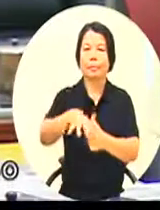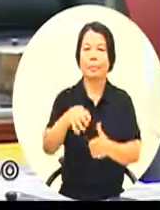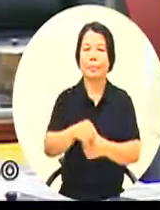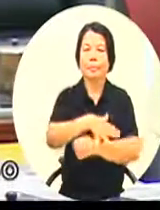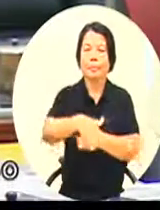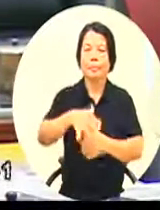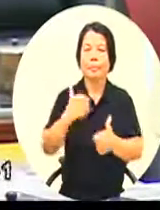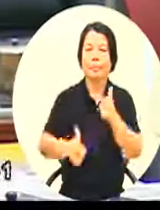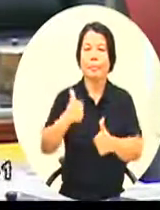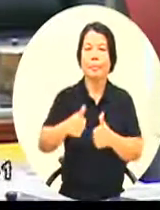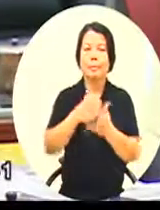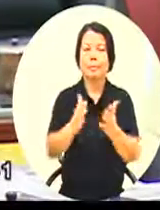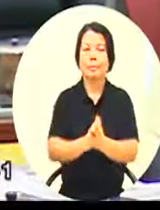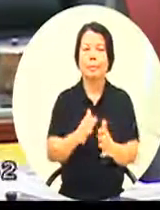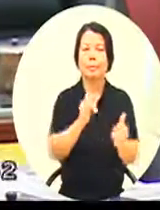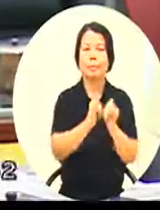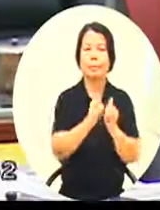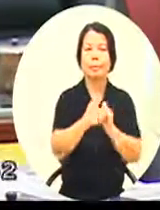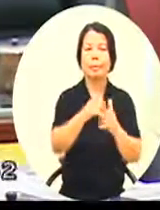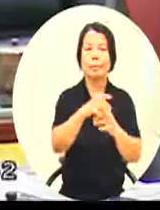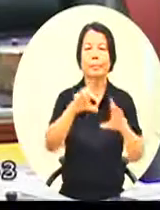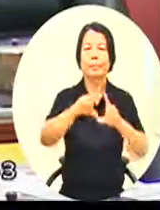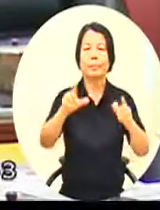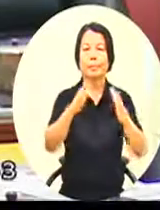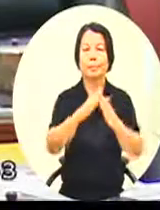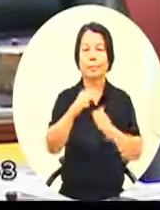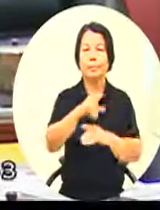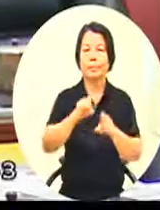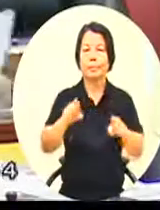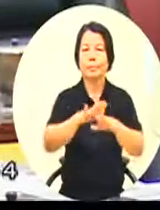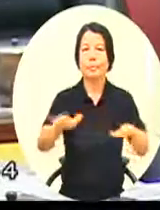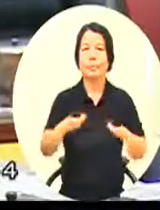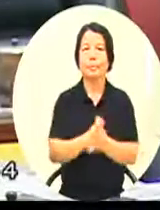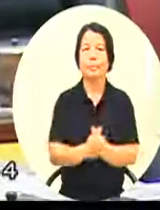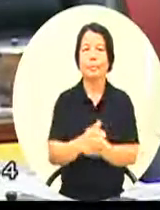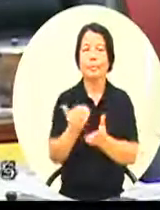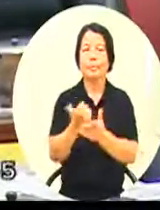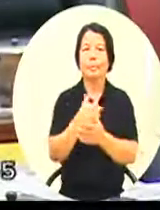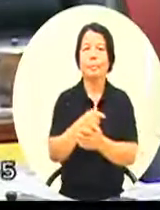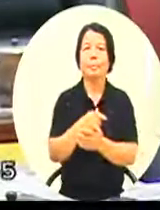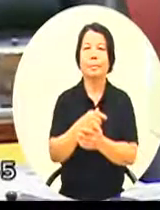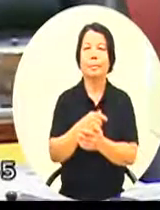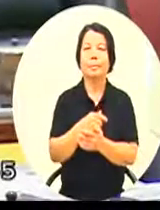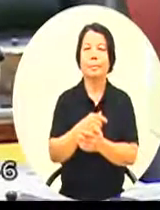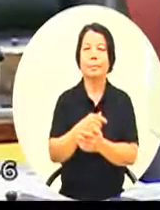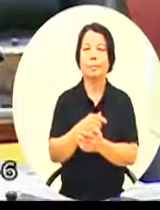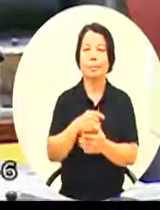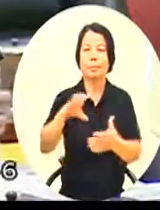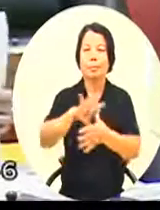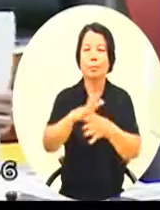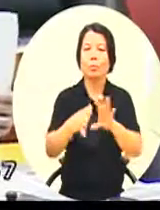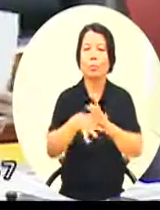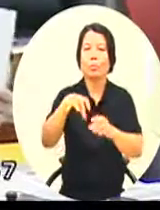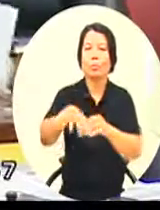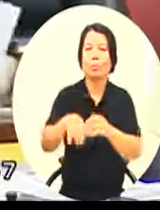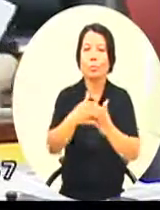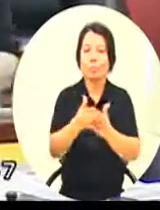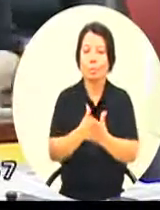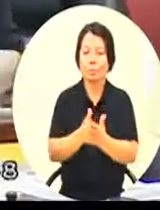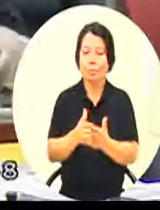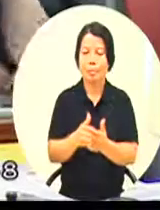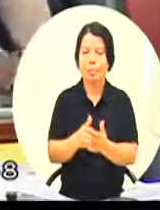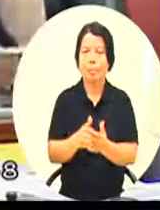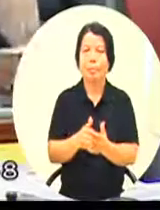管，还有市民朋友，大家平安。刚刚呢，文化局的联络员非常尽责的，先去请教了我